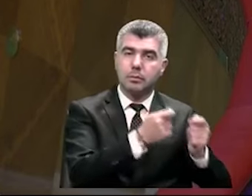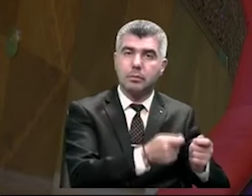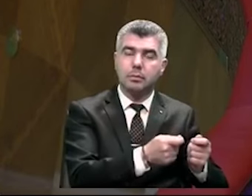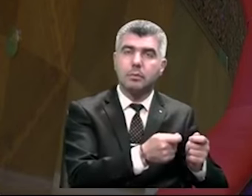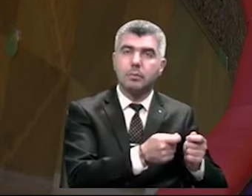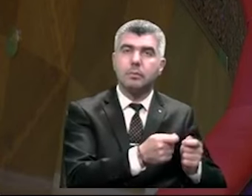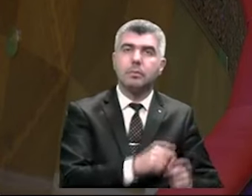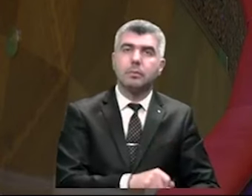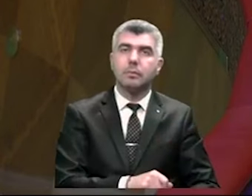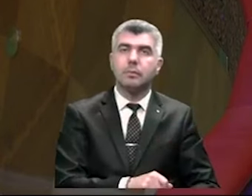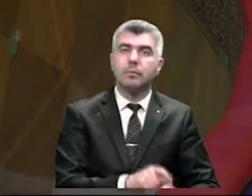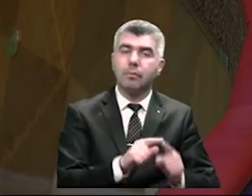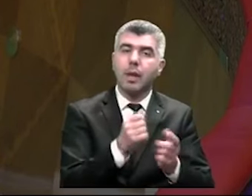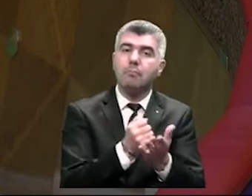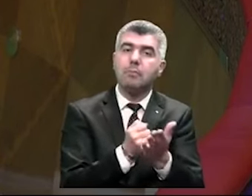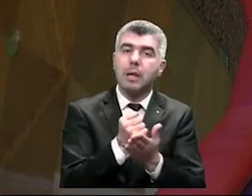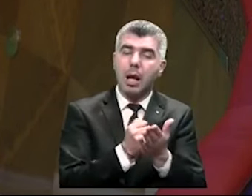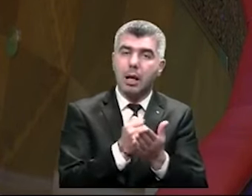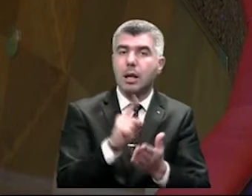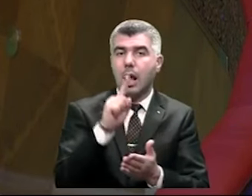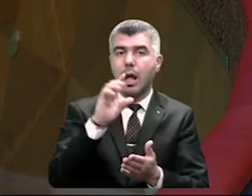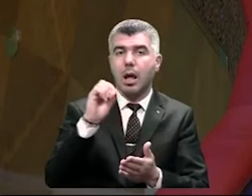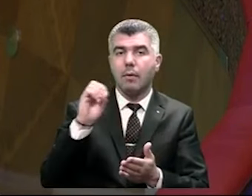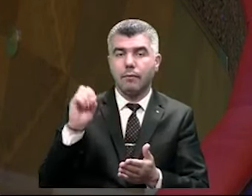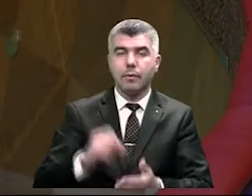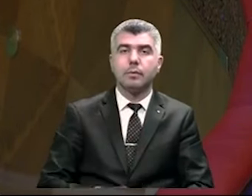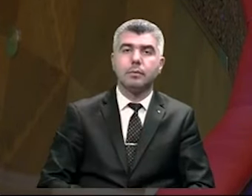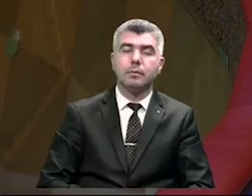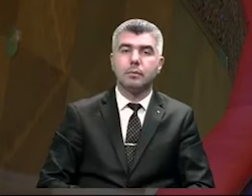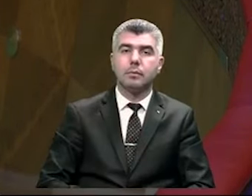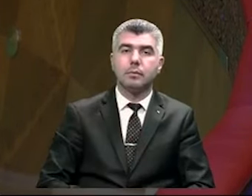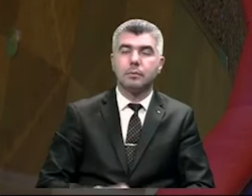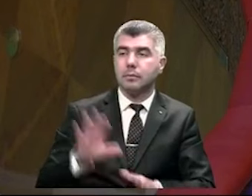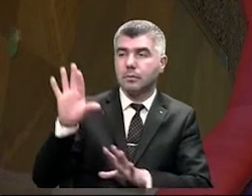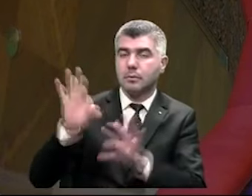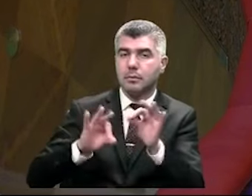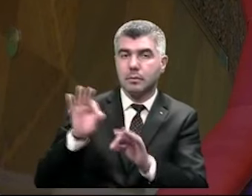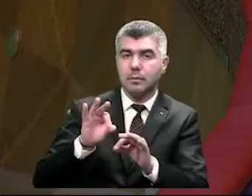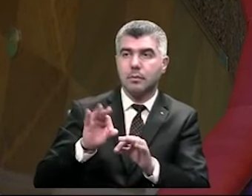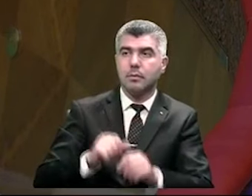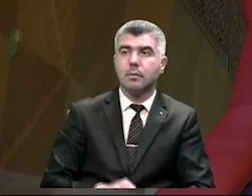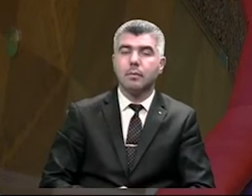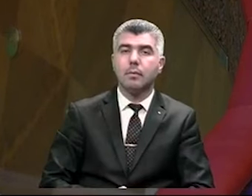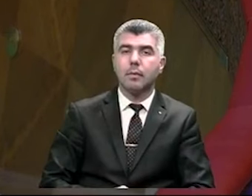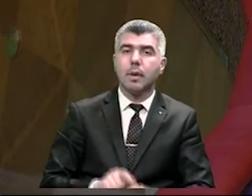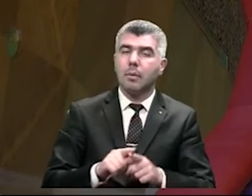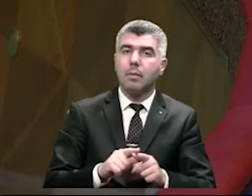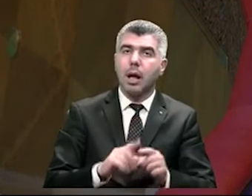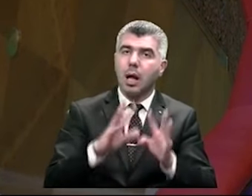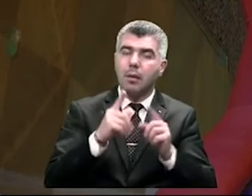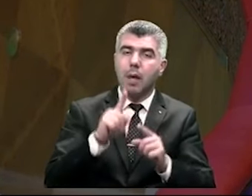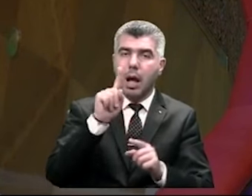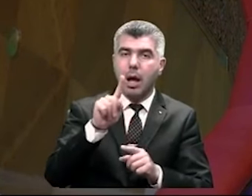حطوا تبار على هذا الالف وخذنا منهم نعطي الارقام